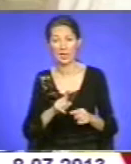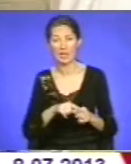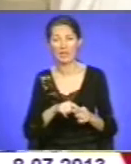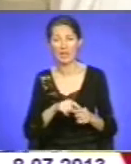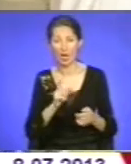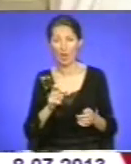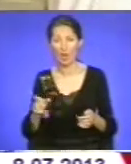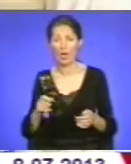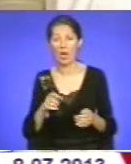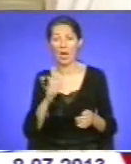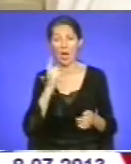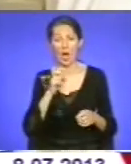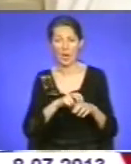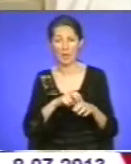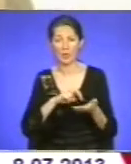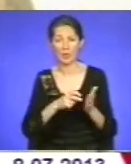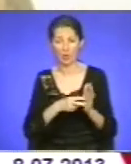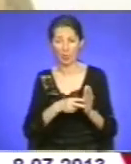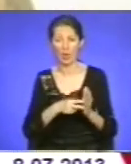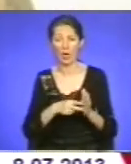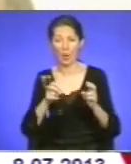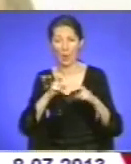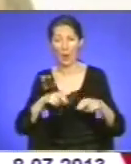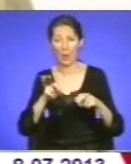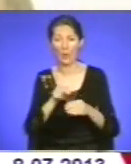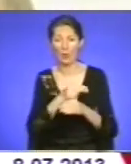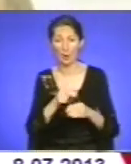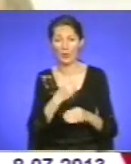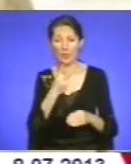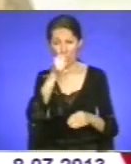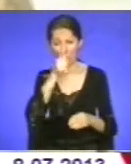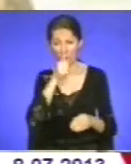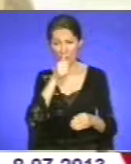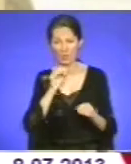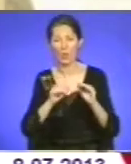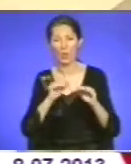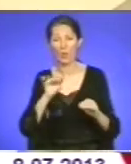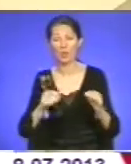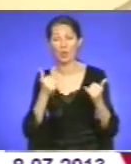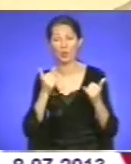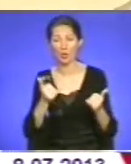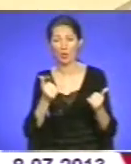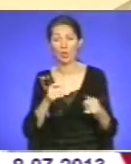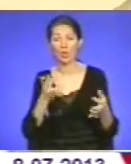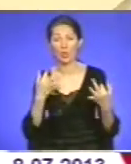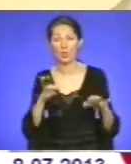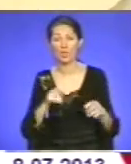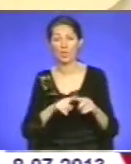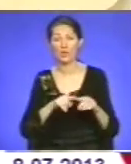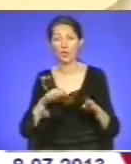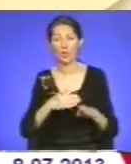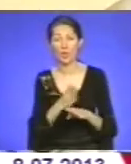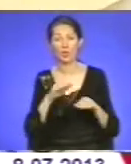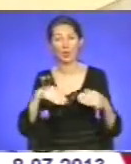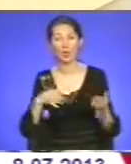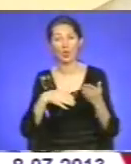приблизно за 2 місяці. Адже обладнання сучасне і дозволить швидко і якісно надати допомогу. Цей